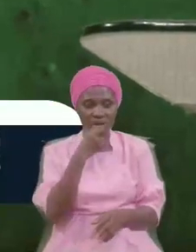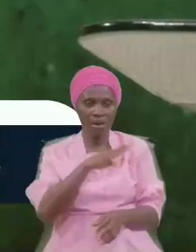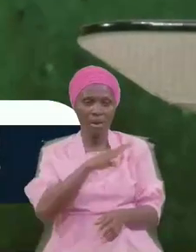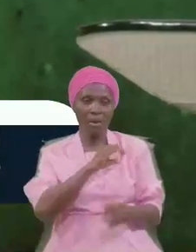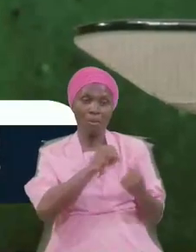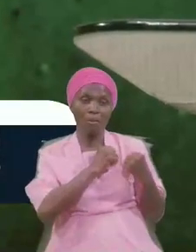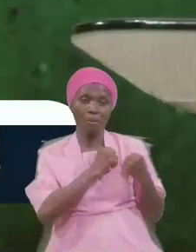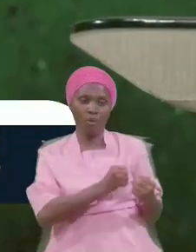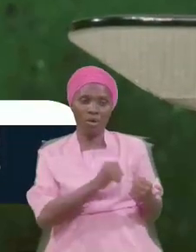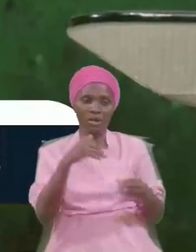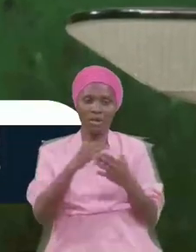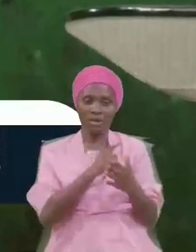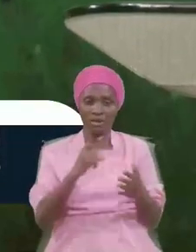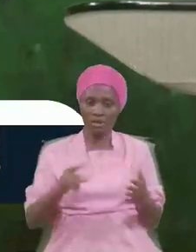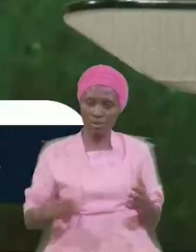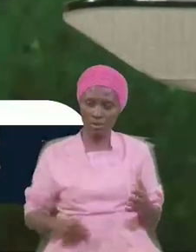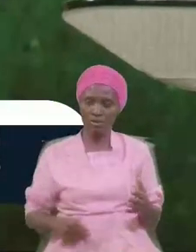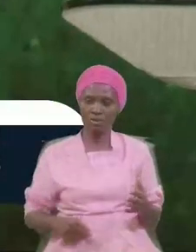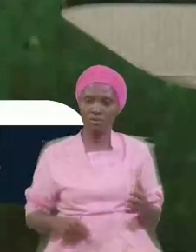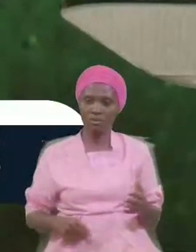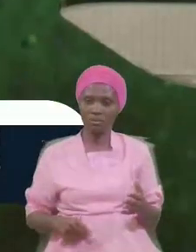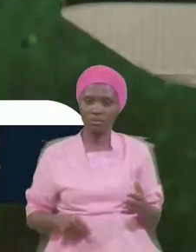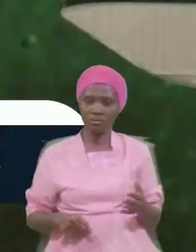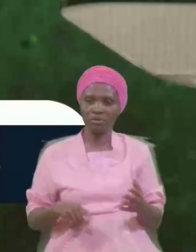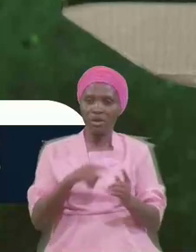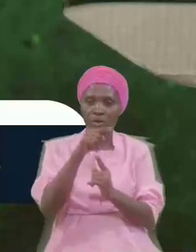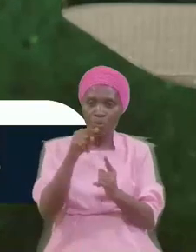assurance, appuyés sur le Seigneur. Lorsque